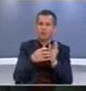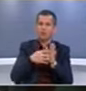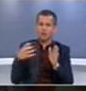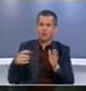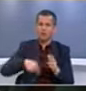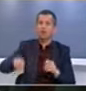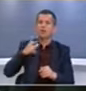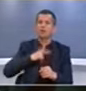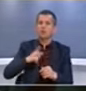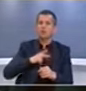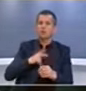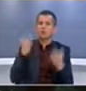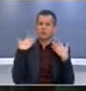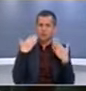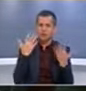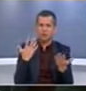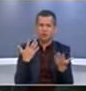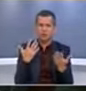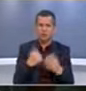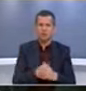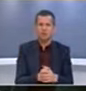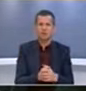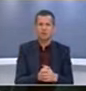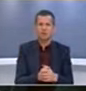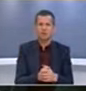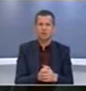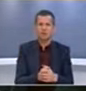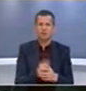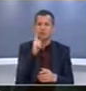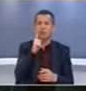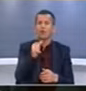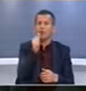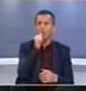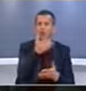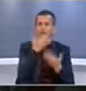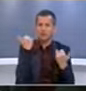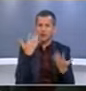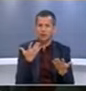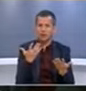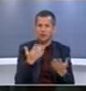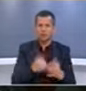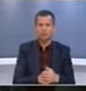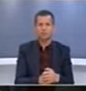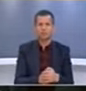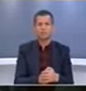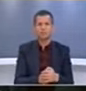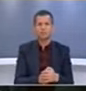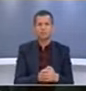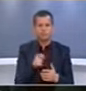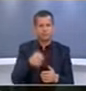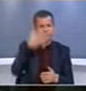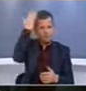qar e Dean Pen me mos uj pijes dhe kjo